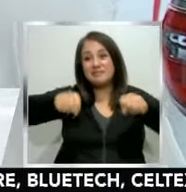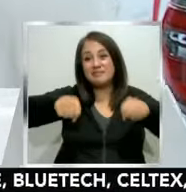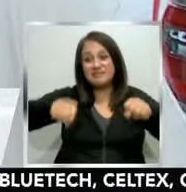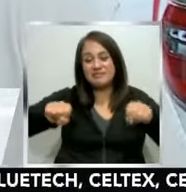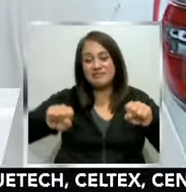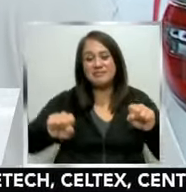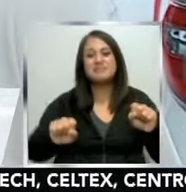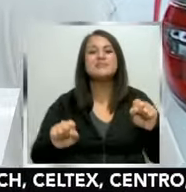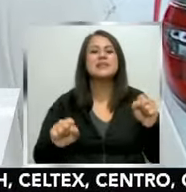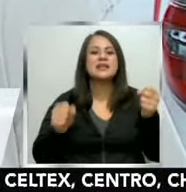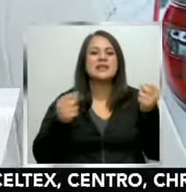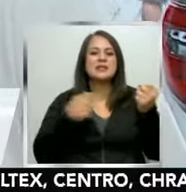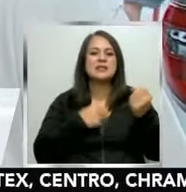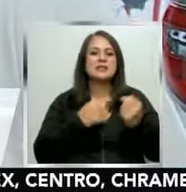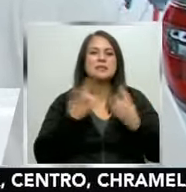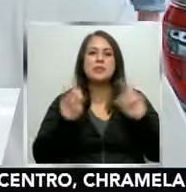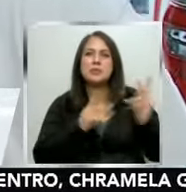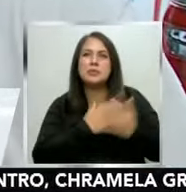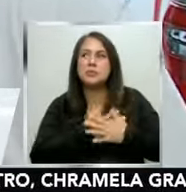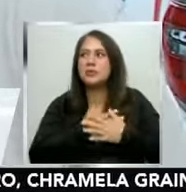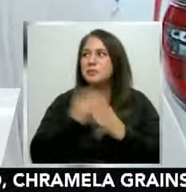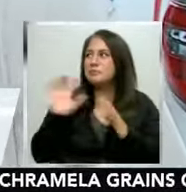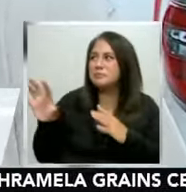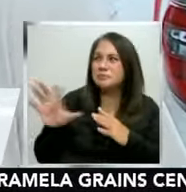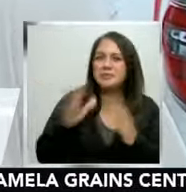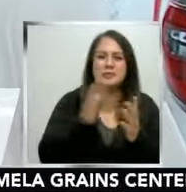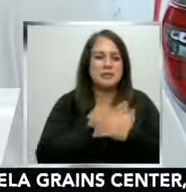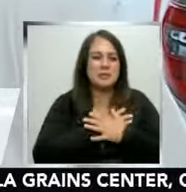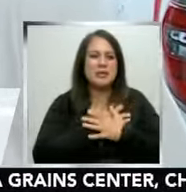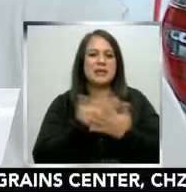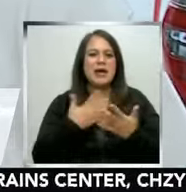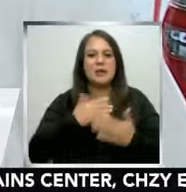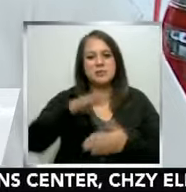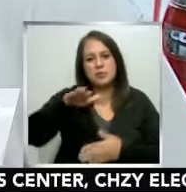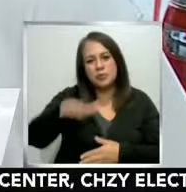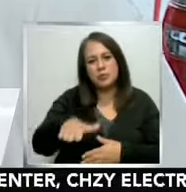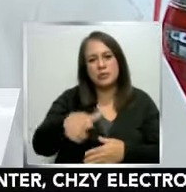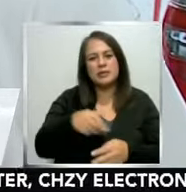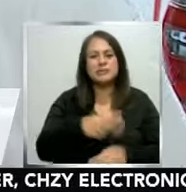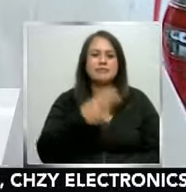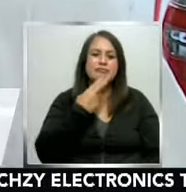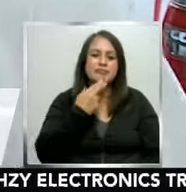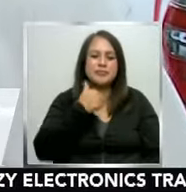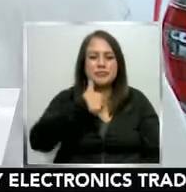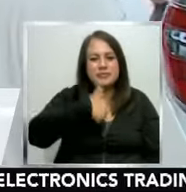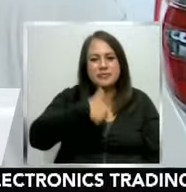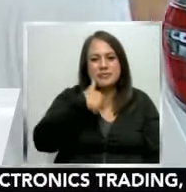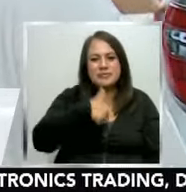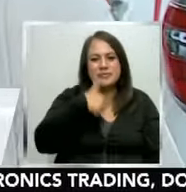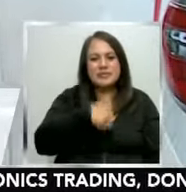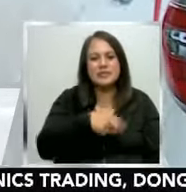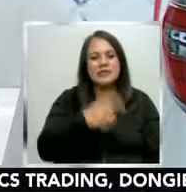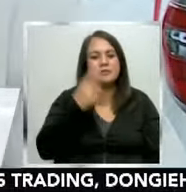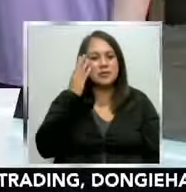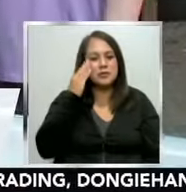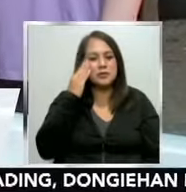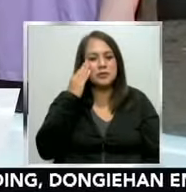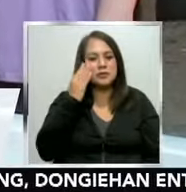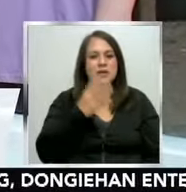mahal siya ng mga tao sa kabaligiran niya, tapos may anak siyang isang napaka-cute na babae at makikilala niya yung tatay niya na mayaman